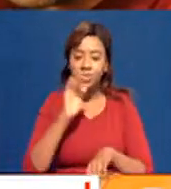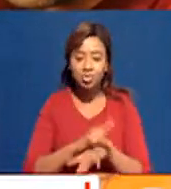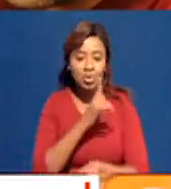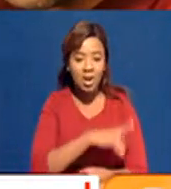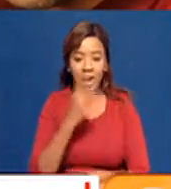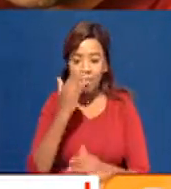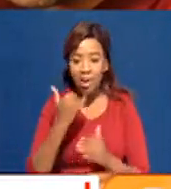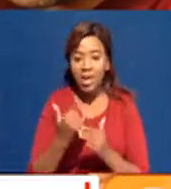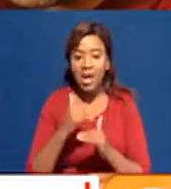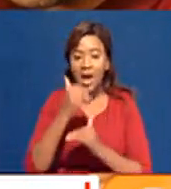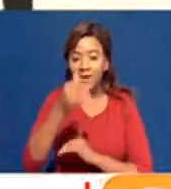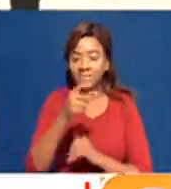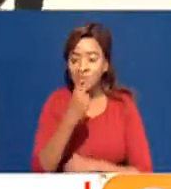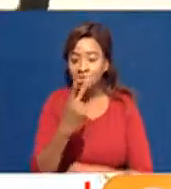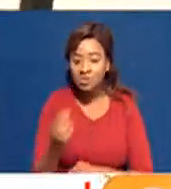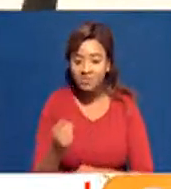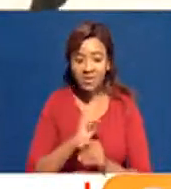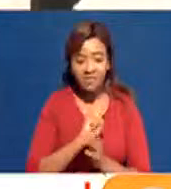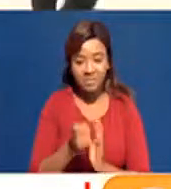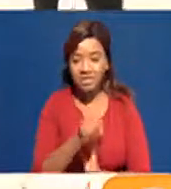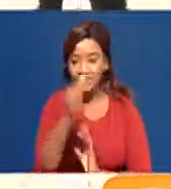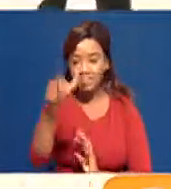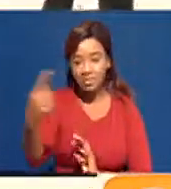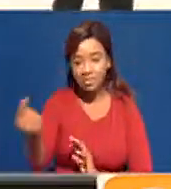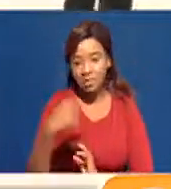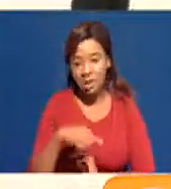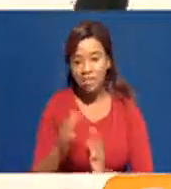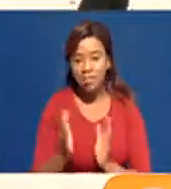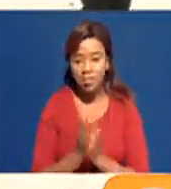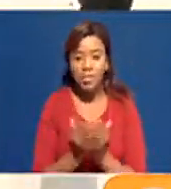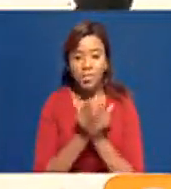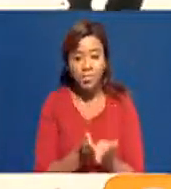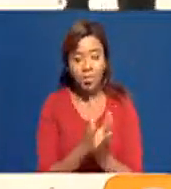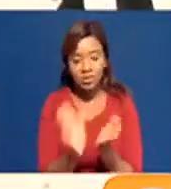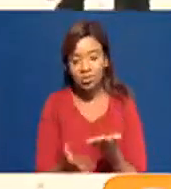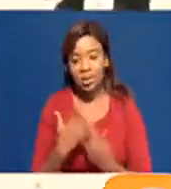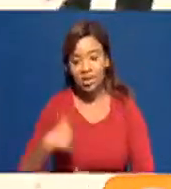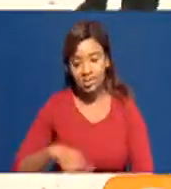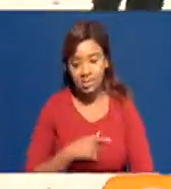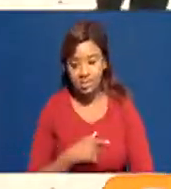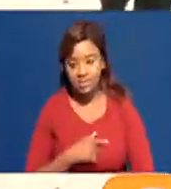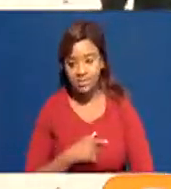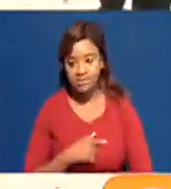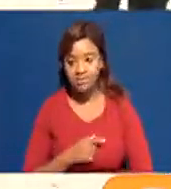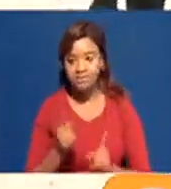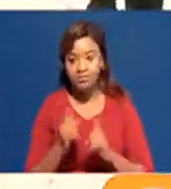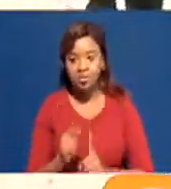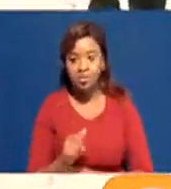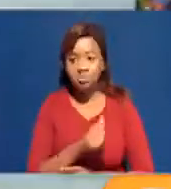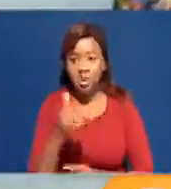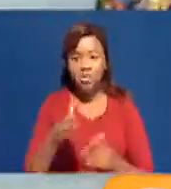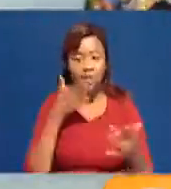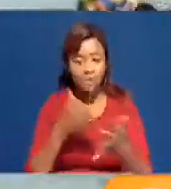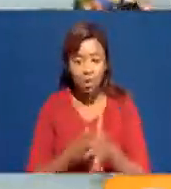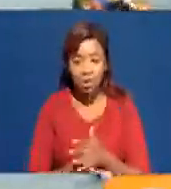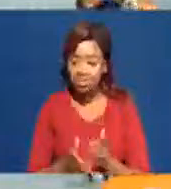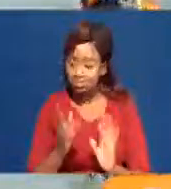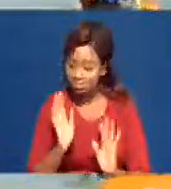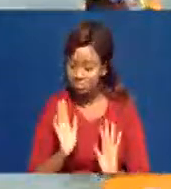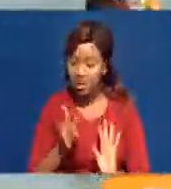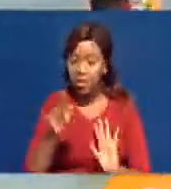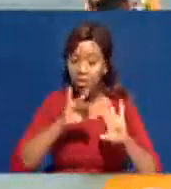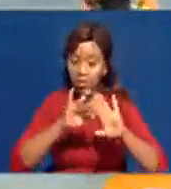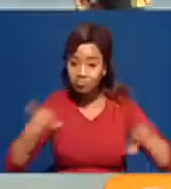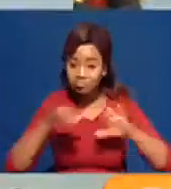25 minutes we got a passenger boat. Waziri wa uchumi wa bahari na maziwa Salim Mvyuria amepiga marufuku uogeleaji na shughuli